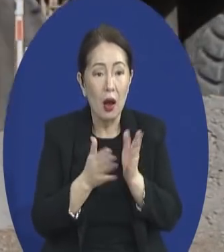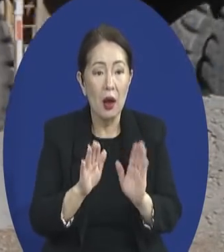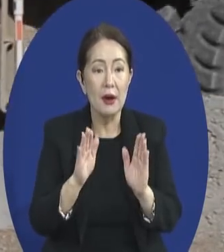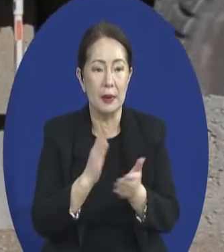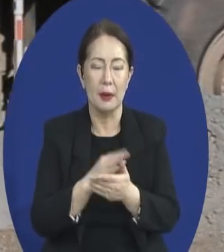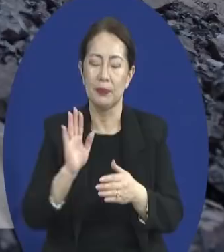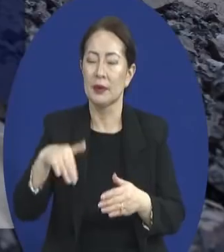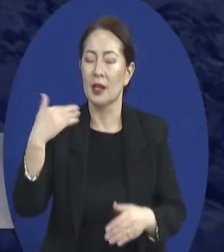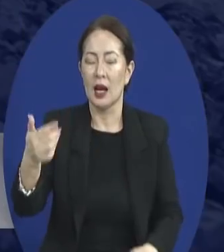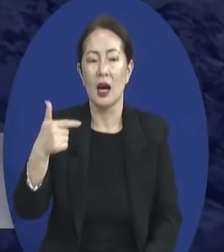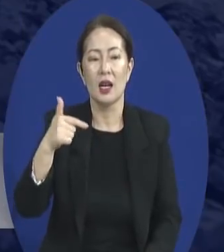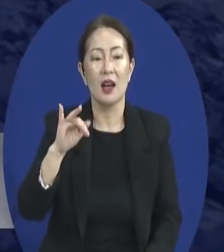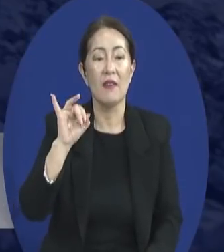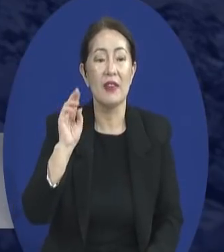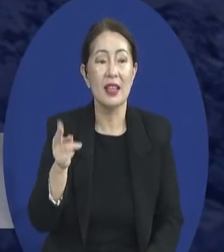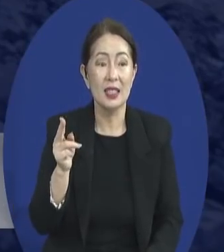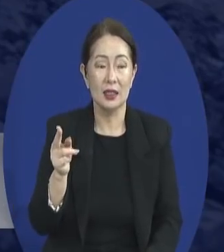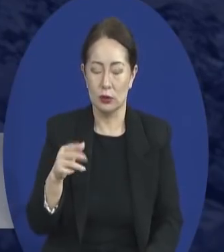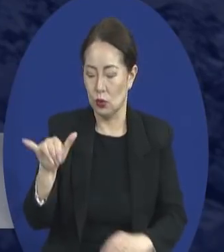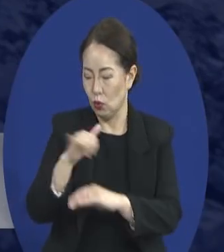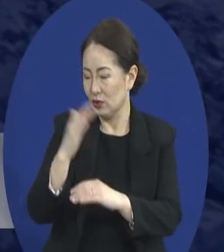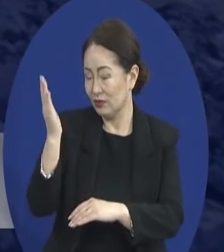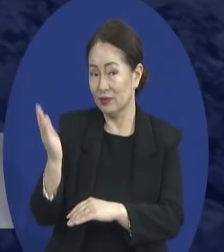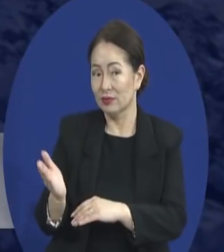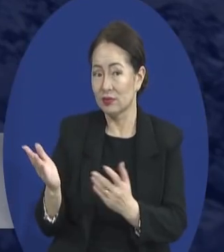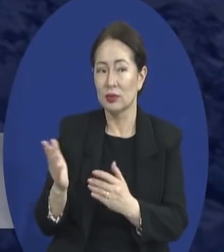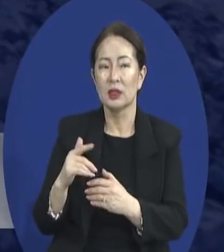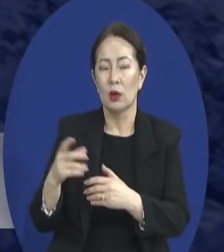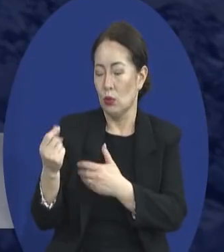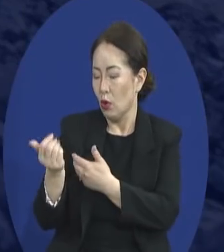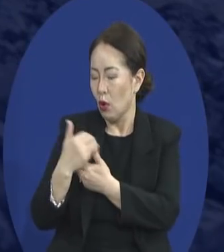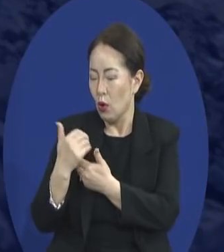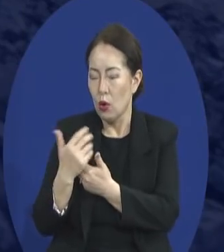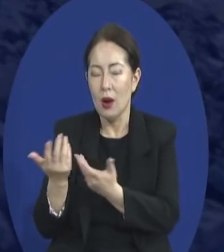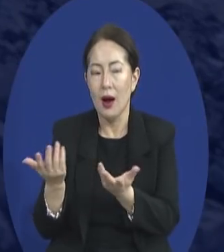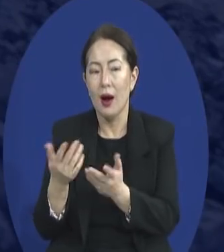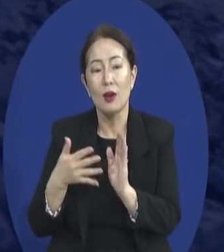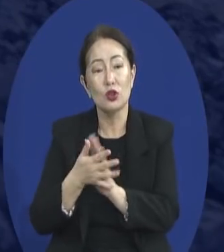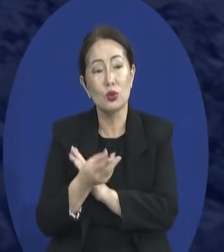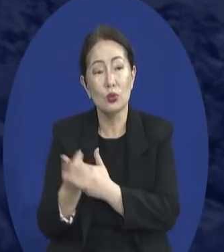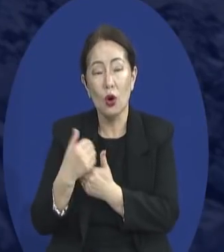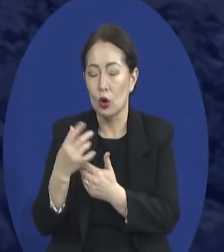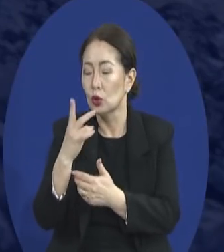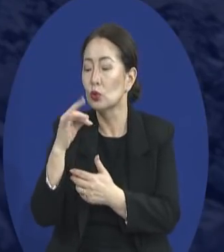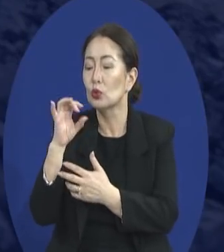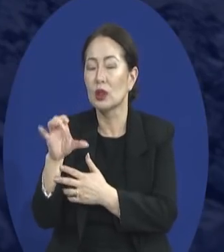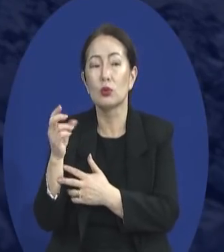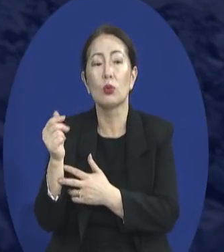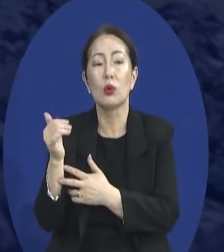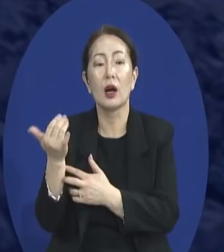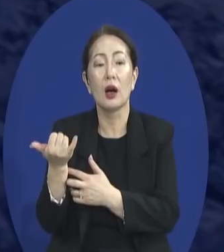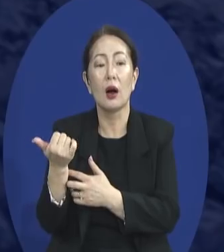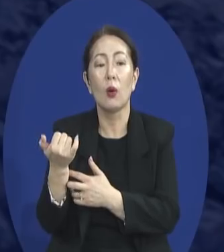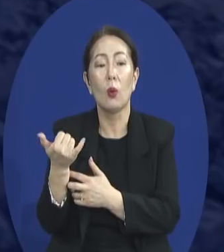үзүүлэх графикт улсын гол экспортын орлогын голыг бүрдүүлэгч нүүрсний үн ханш ямар байх вэ гэдгийг та бүхэнд дараагийн